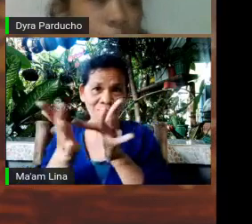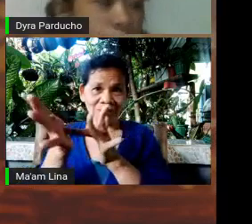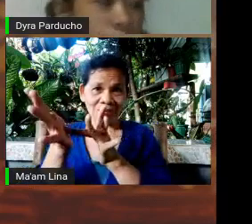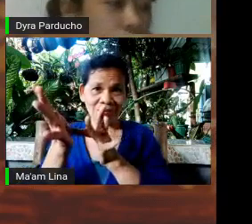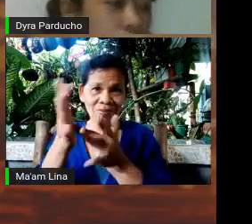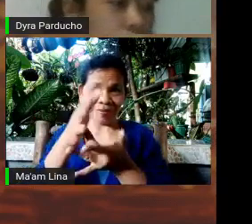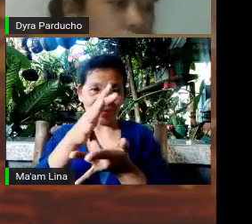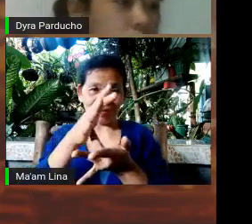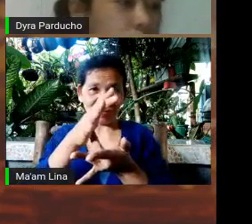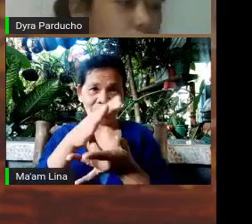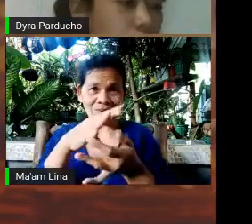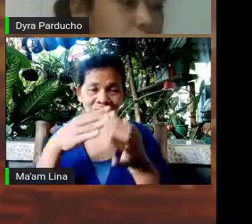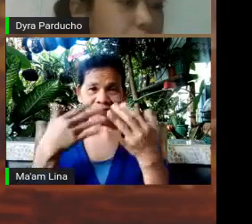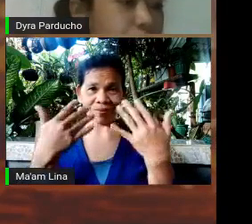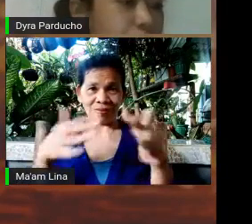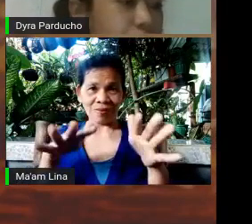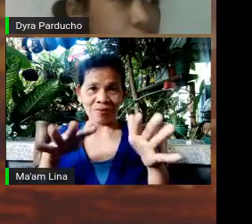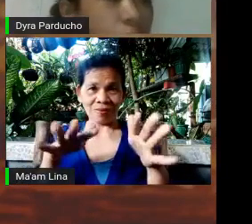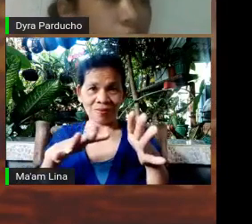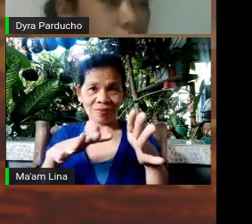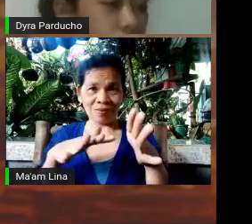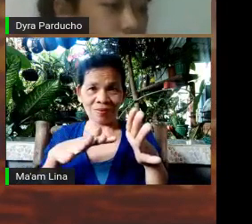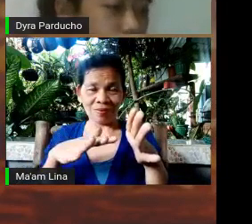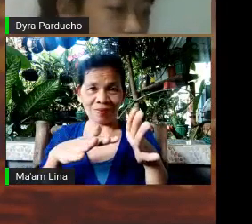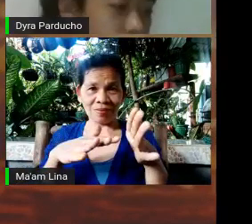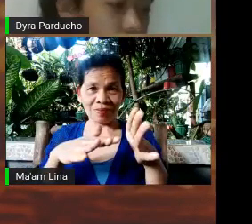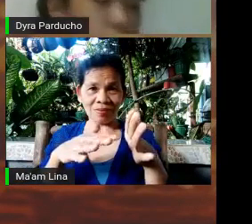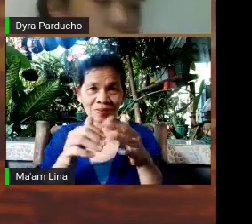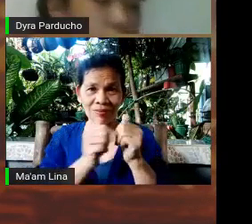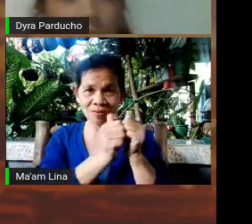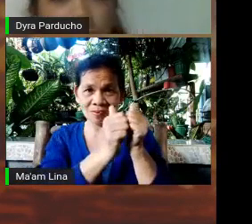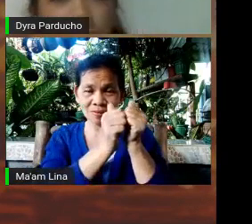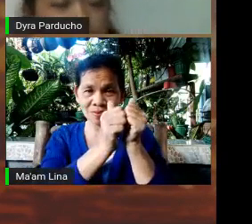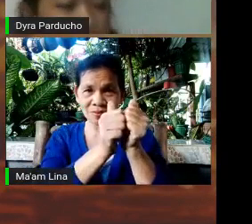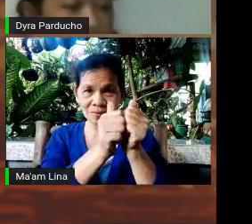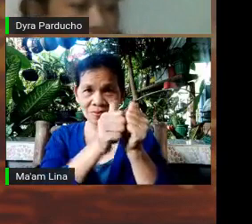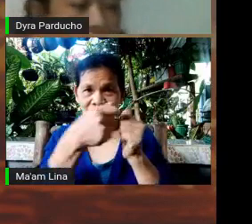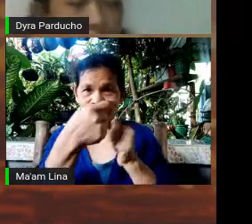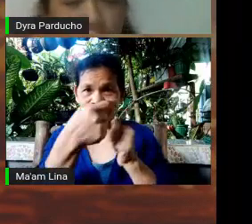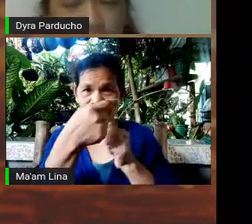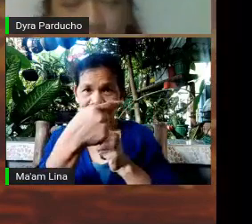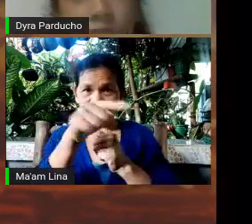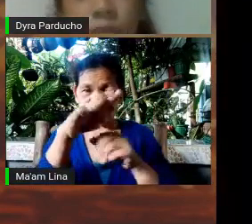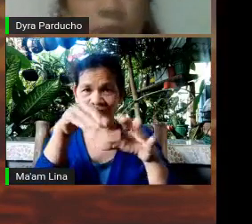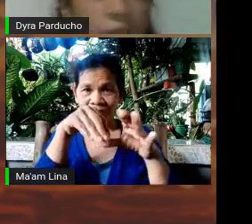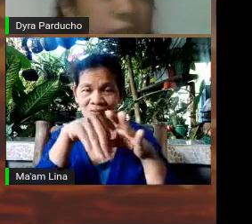po ang kanyang mga alagad po sa Garden of